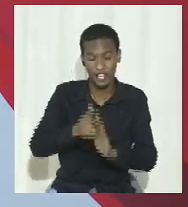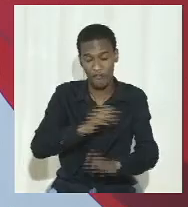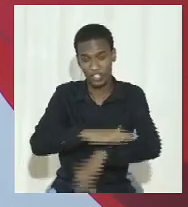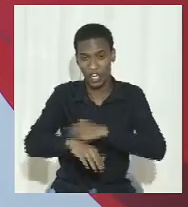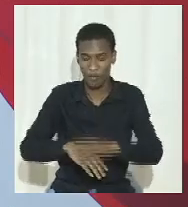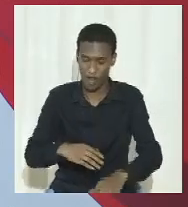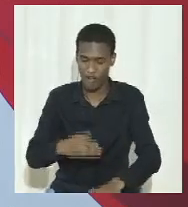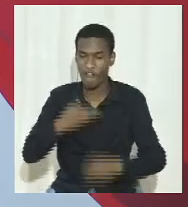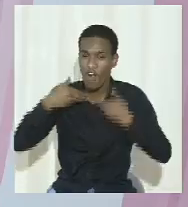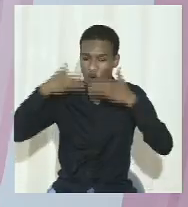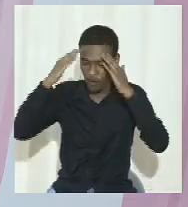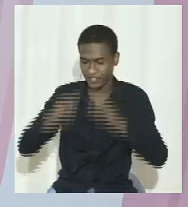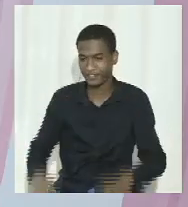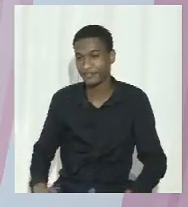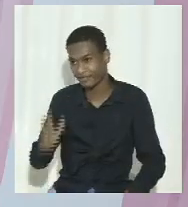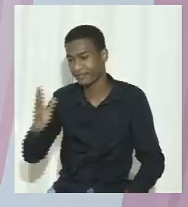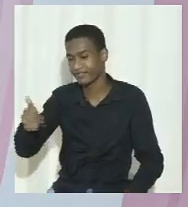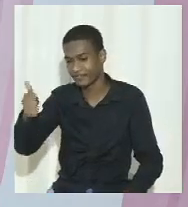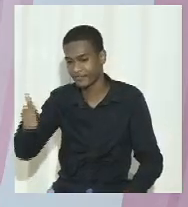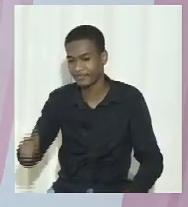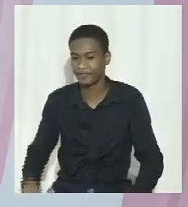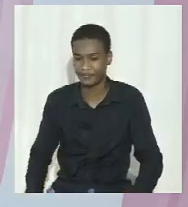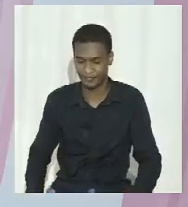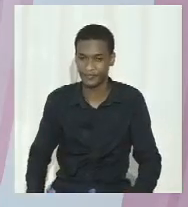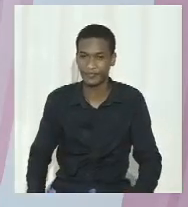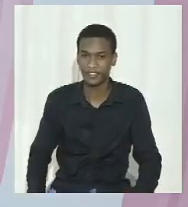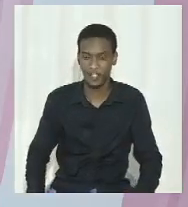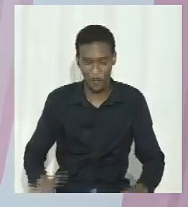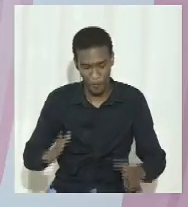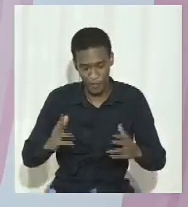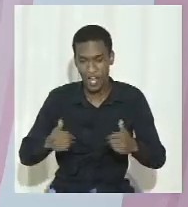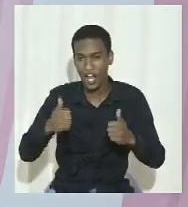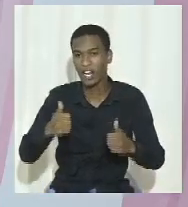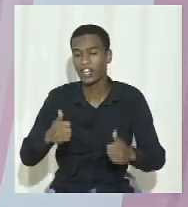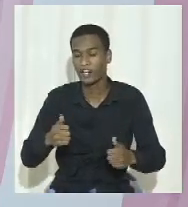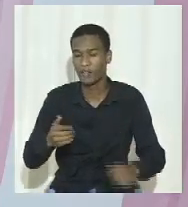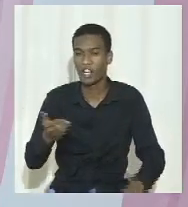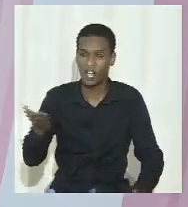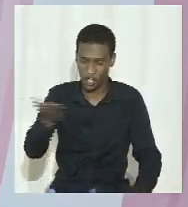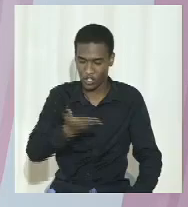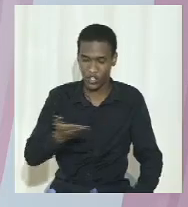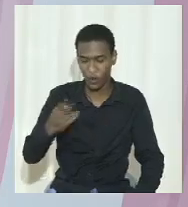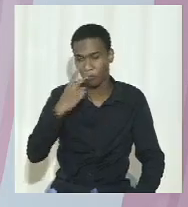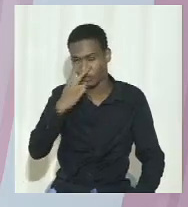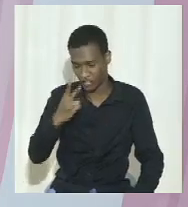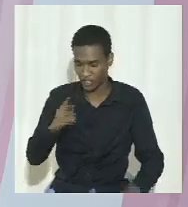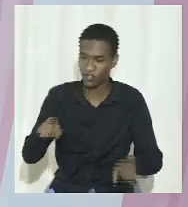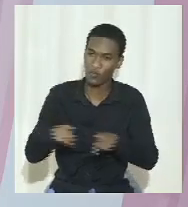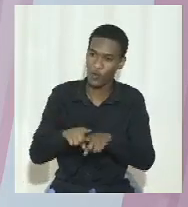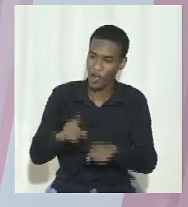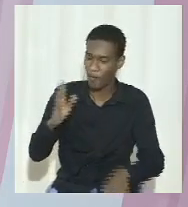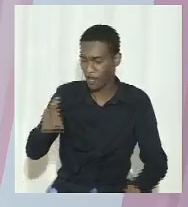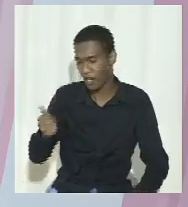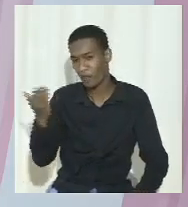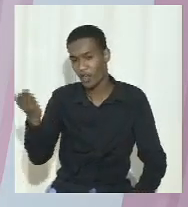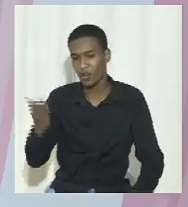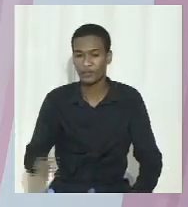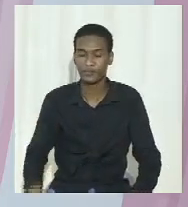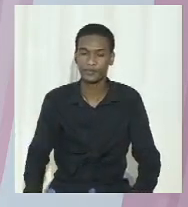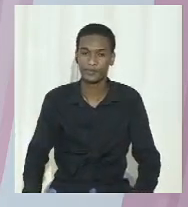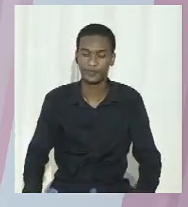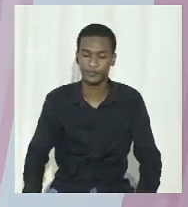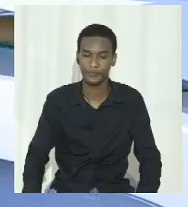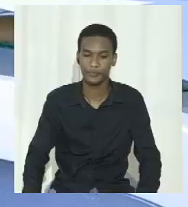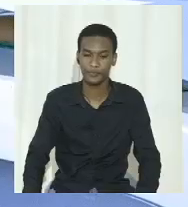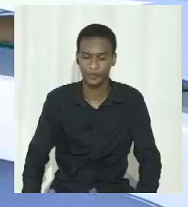tompoko. Miarabany avosoa dia miarabany mpanaraka izao fahitalavitra televiziona malagasy izao.